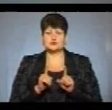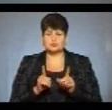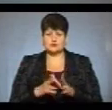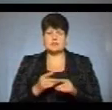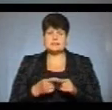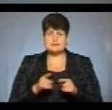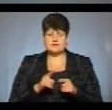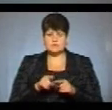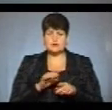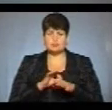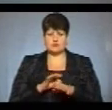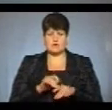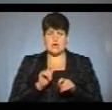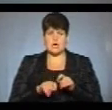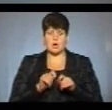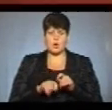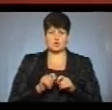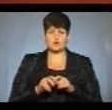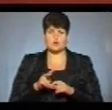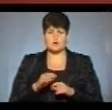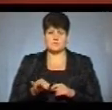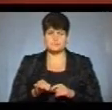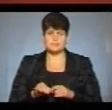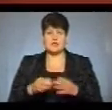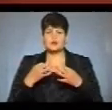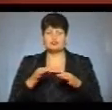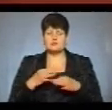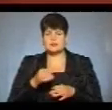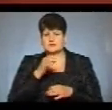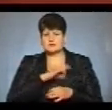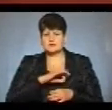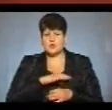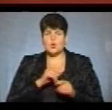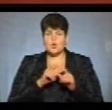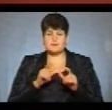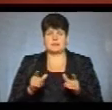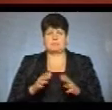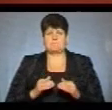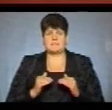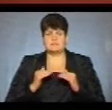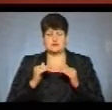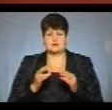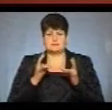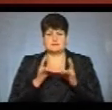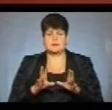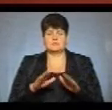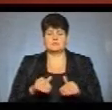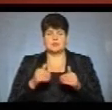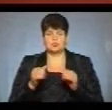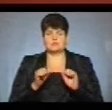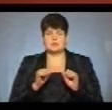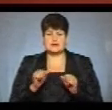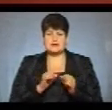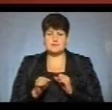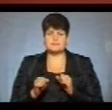Тобто вони здійснюють контроль. Ну, власне, дозволи на експлуатацію об'єктів підвищеної небезпеки надають також управління праці в Тернопільській області.